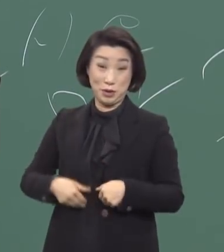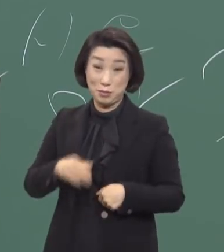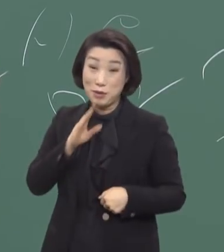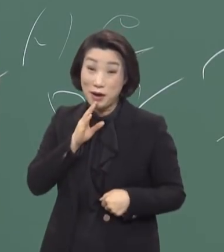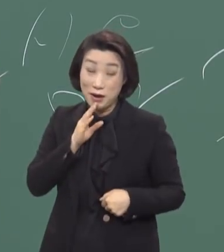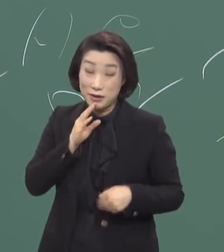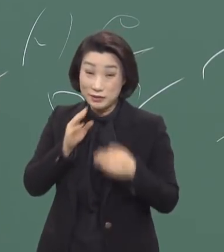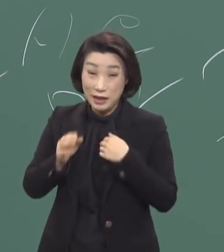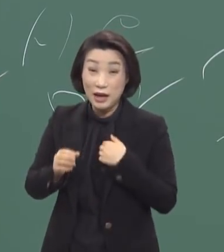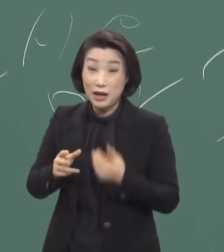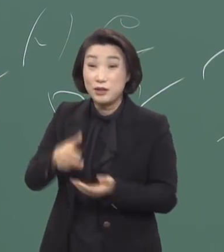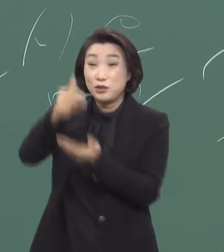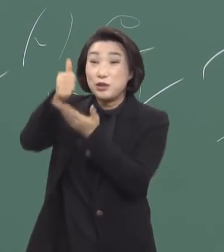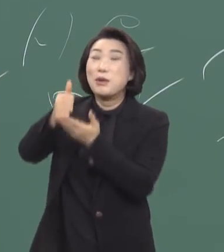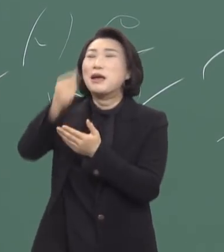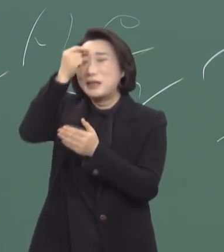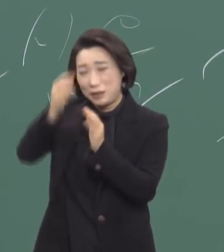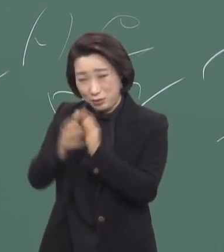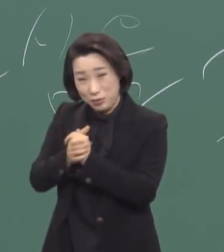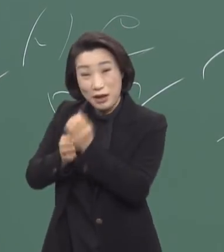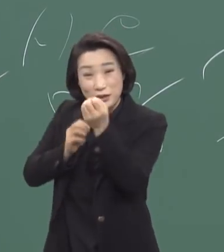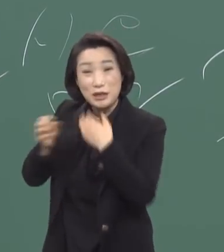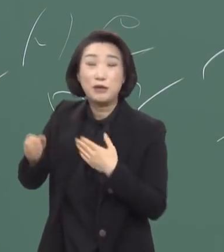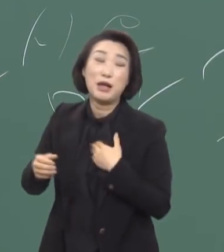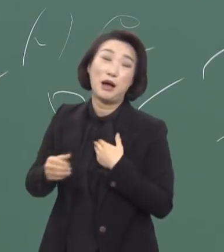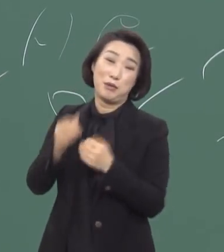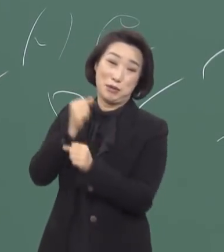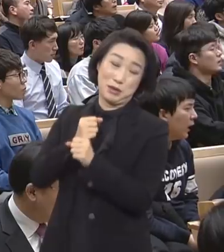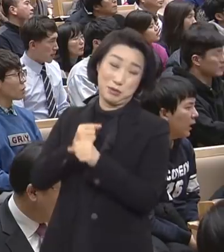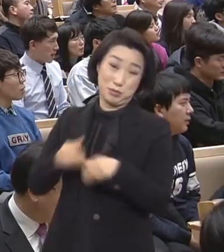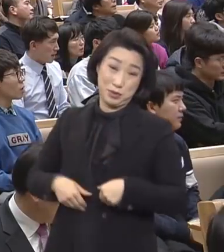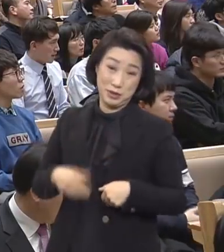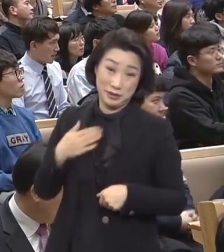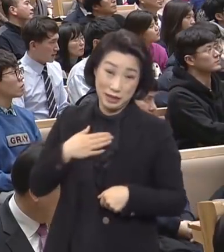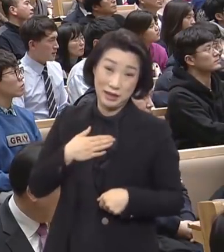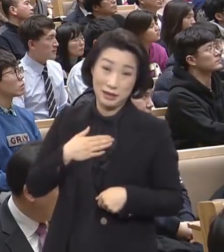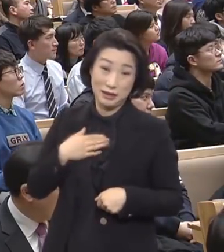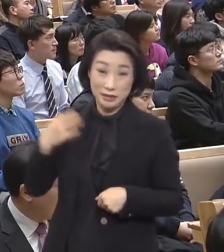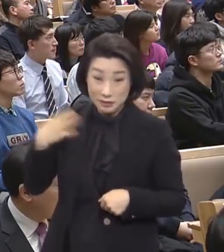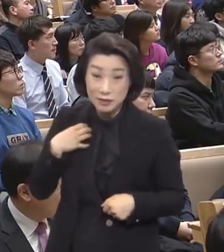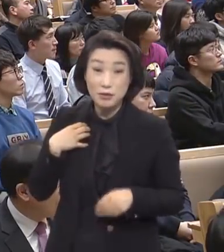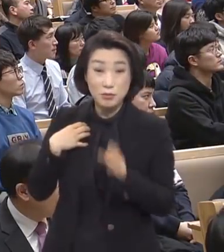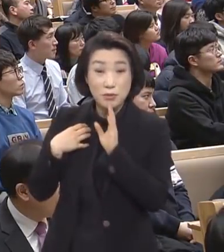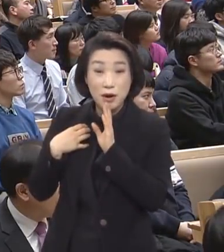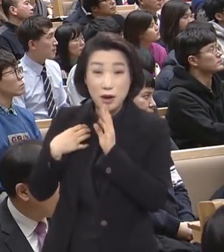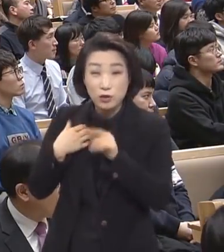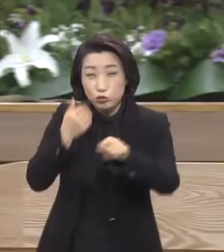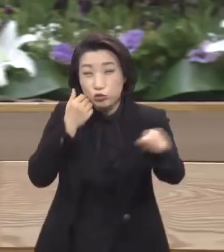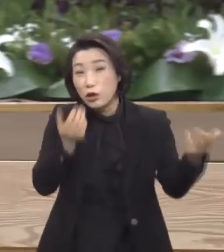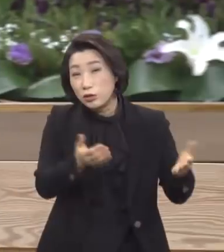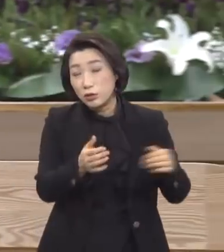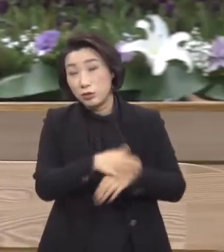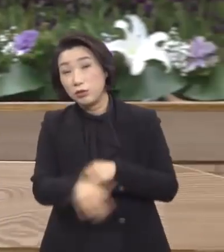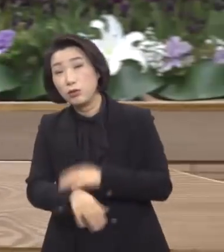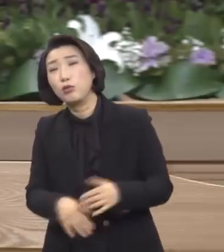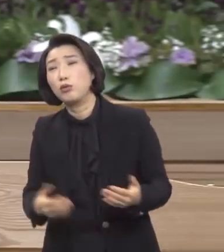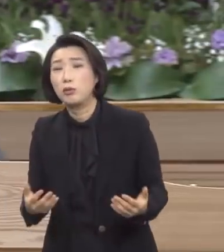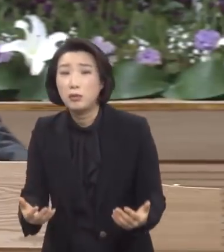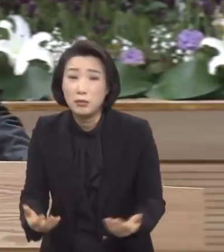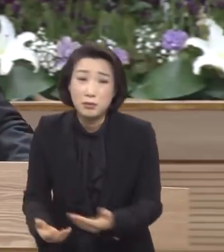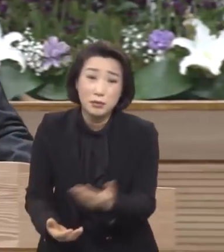내가 주님의 기도로 응답으로 만들어내야 되는데 왜 남의 일처럼 생각하냐니까.